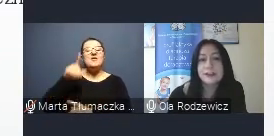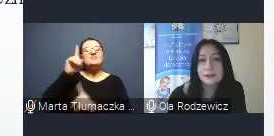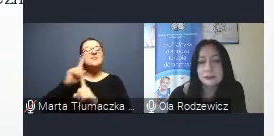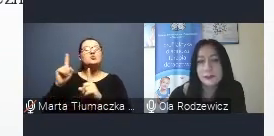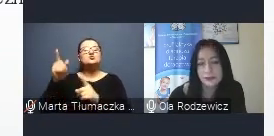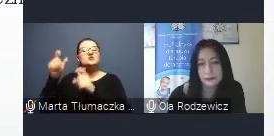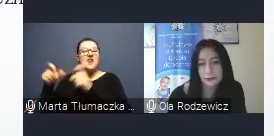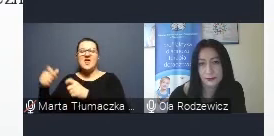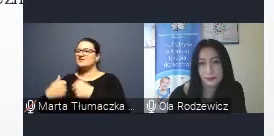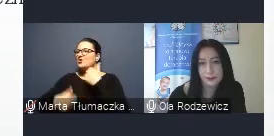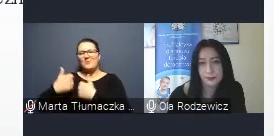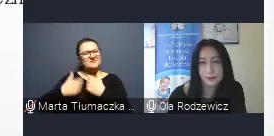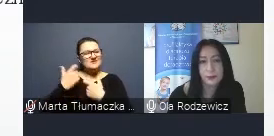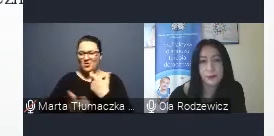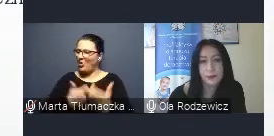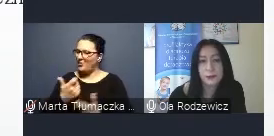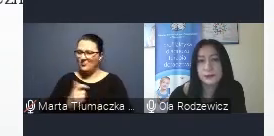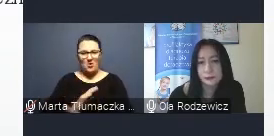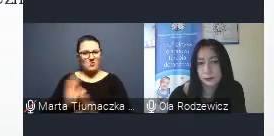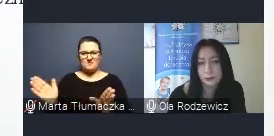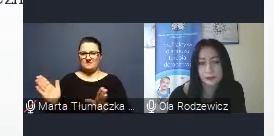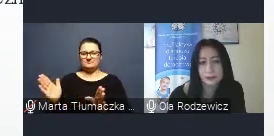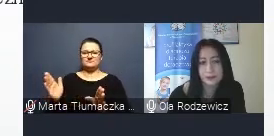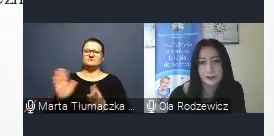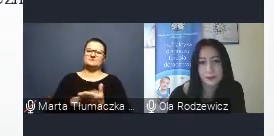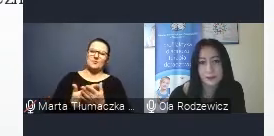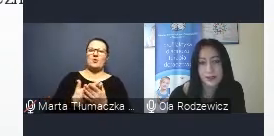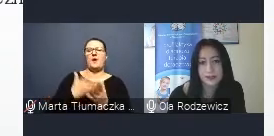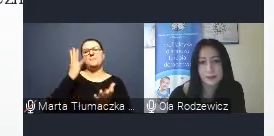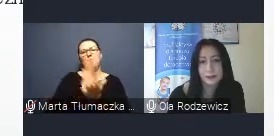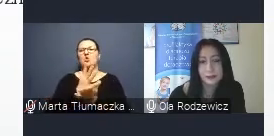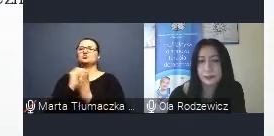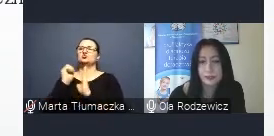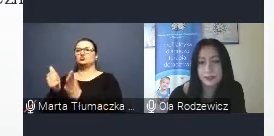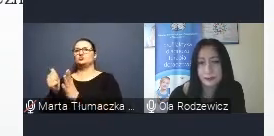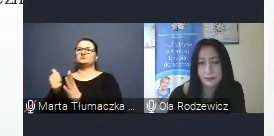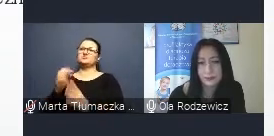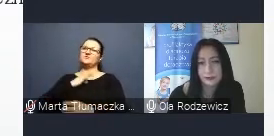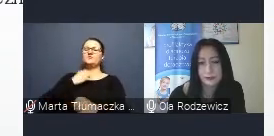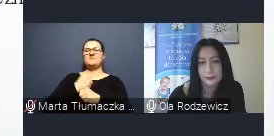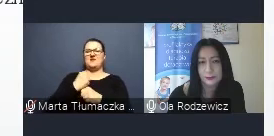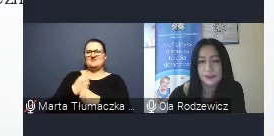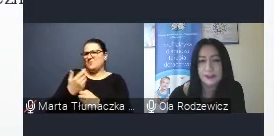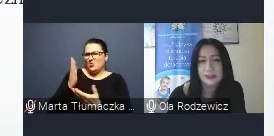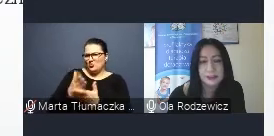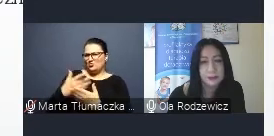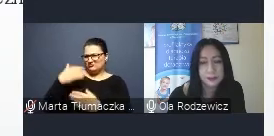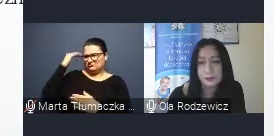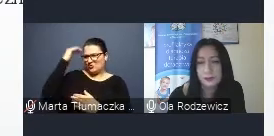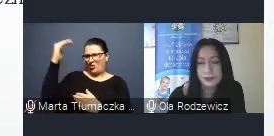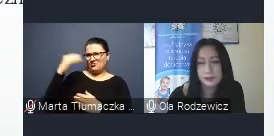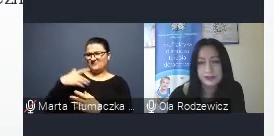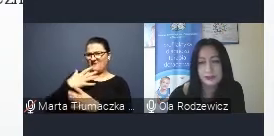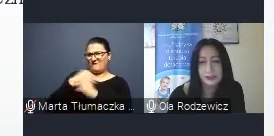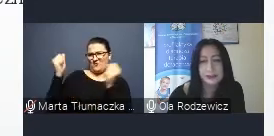nie rywalizują ze sobą o piątki i szóstki za swoją pracę, bo oni już edukację mają dawno za sobą. I zachęcam do